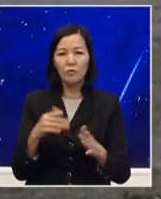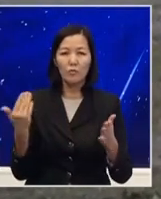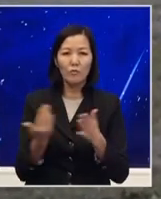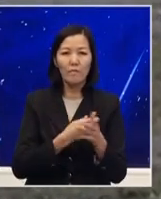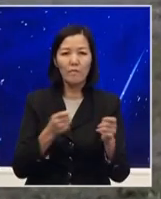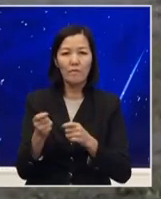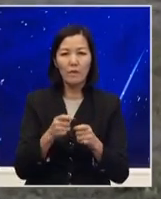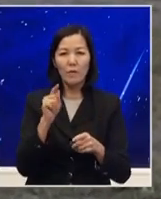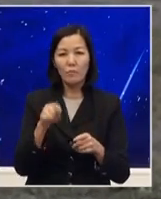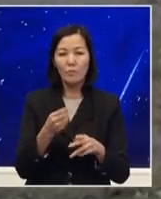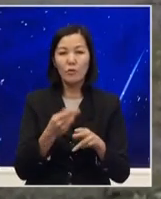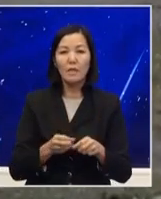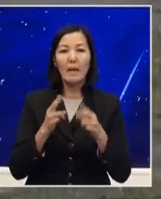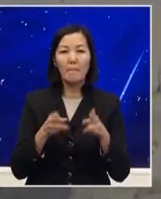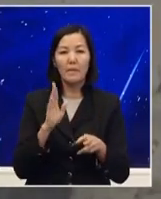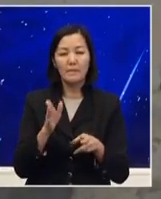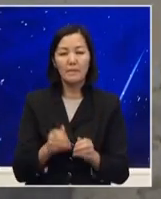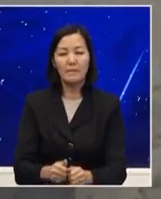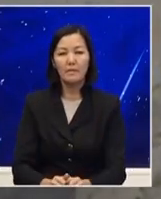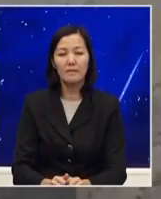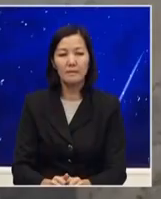власти жить здесь будет опасно.